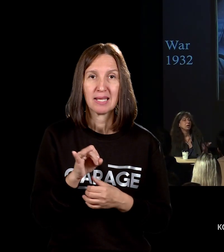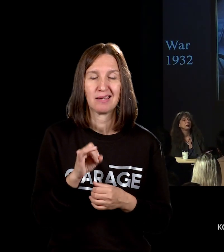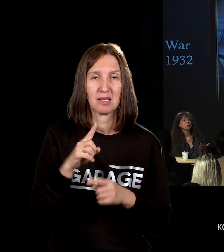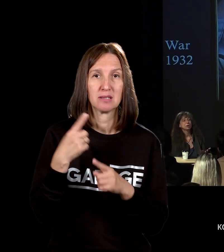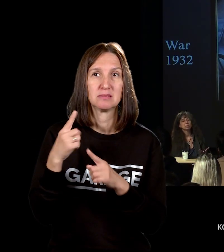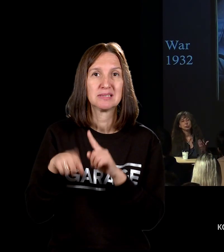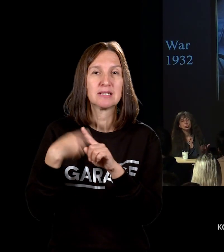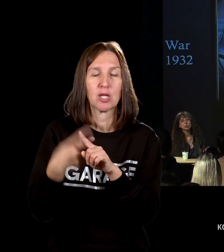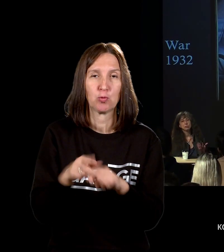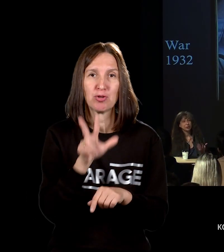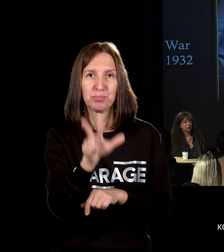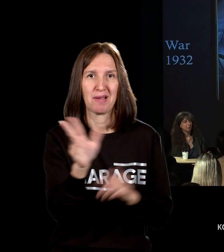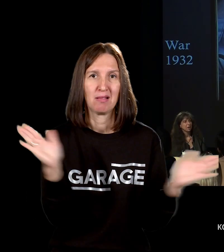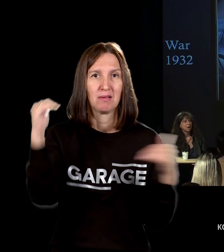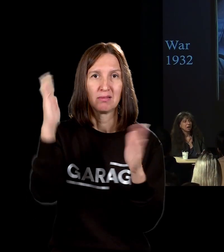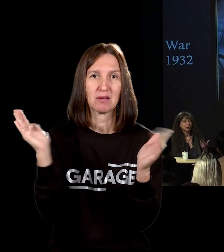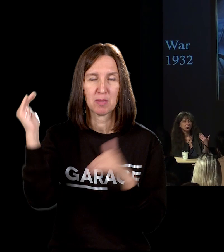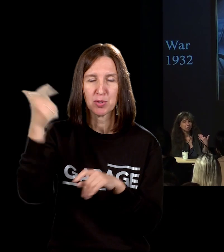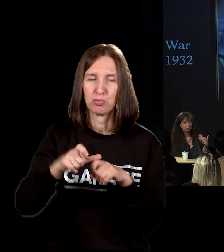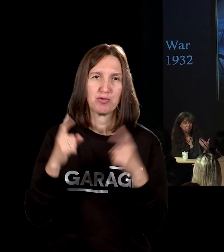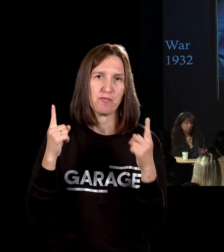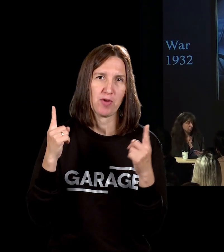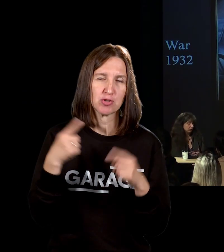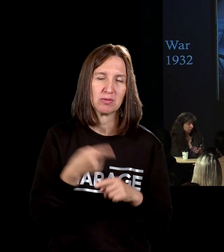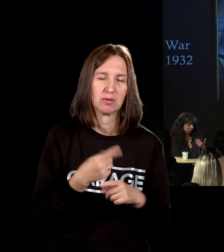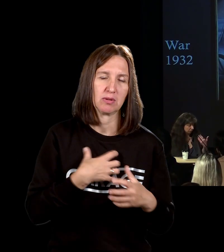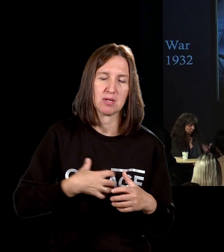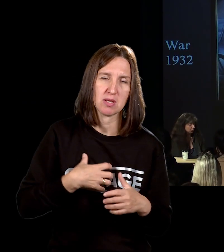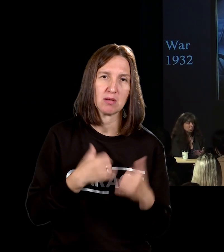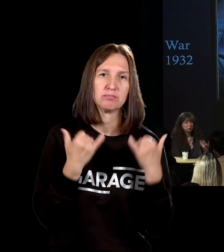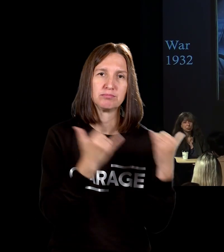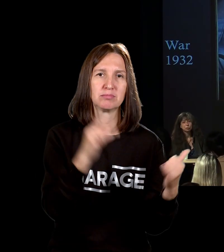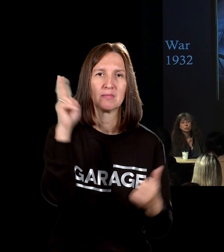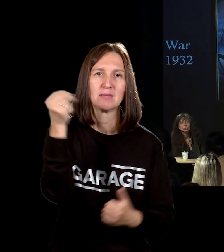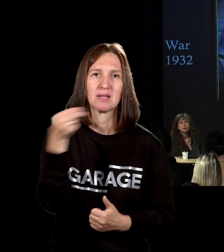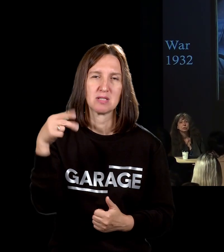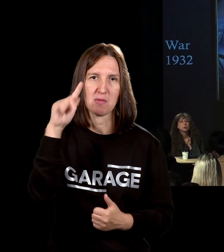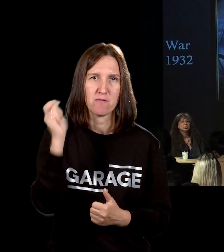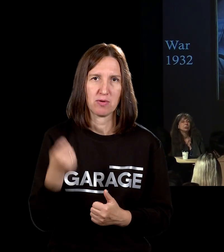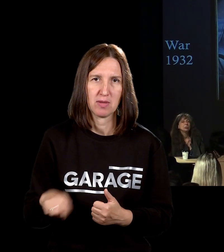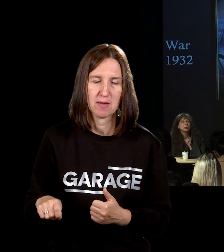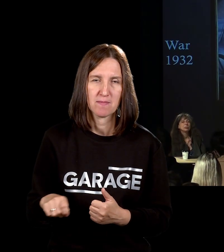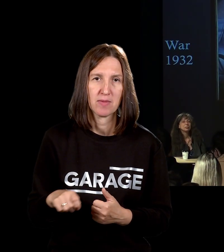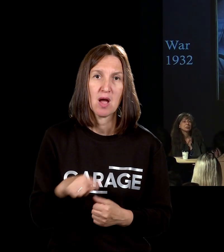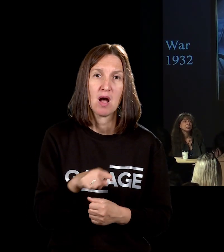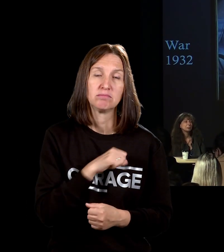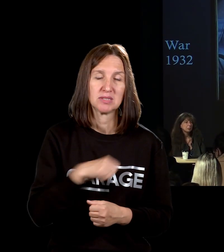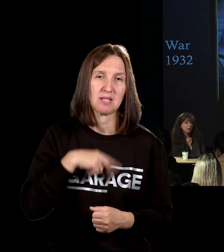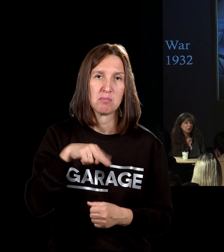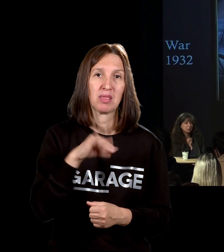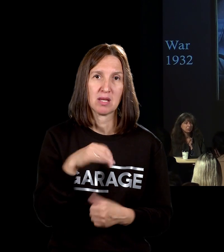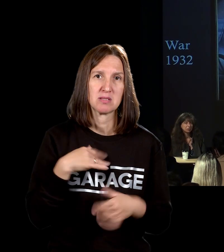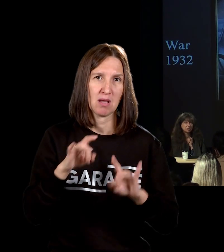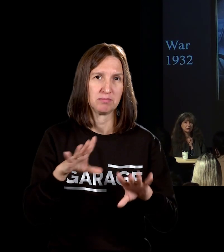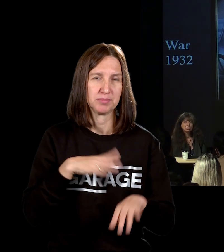время, это триптих, посвященный войне. Он, как я уже говорил, прошел всю Первую мировую войну, но